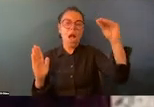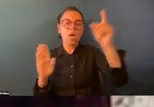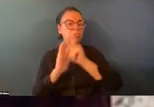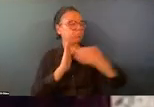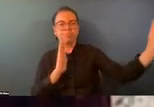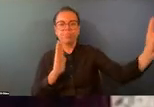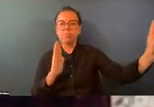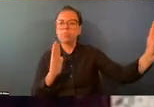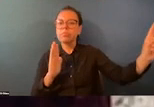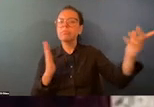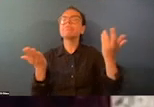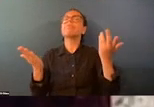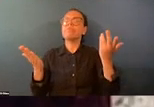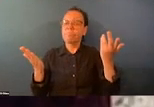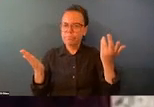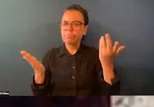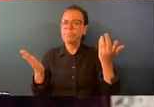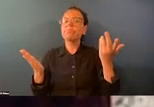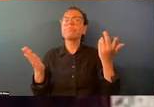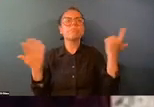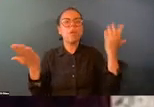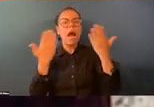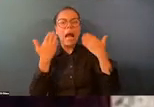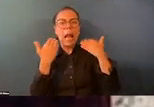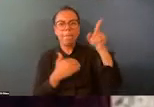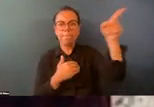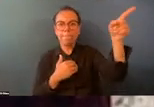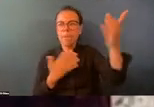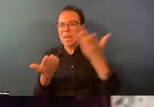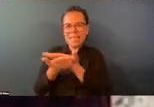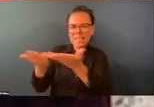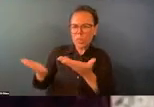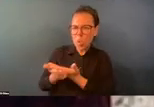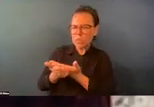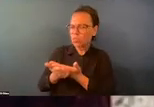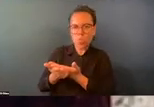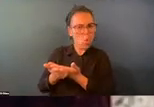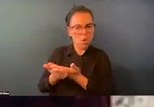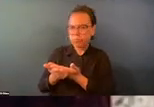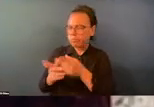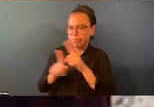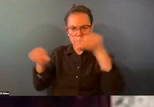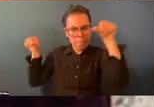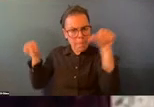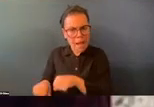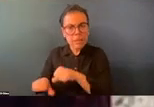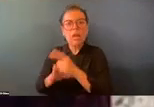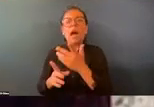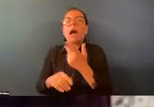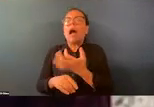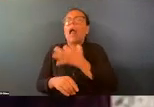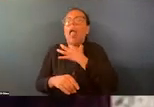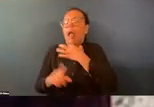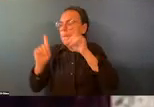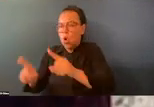климатические миграции, когда порой в результате стихийных бедствий или прорыв высокогорных озер, или наводнений,